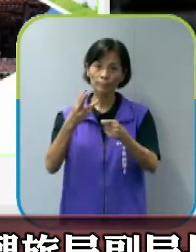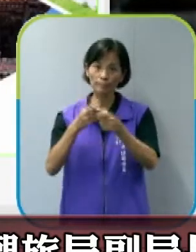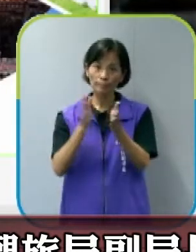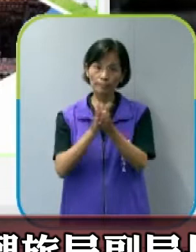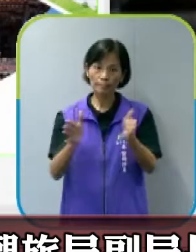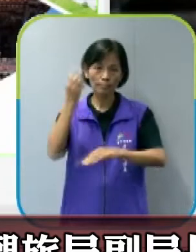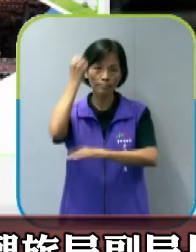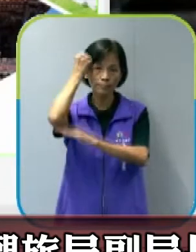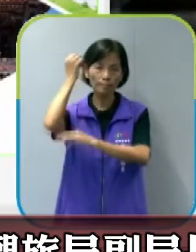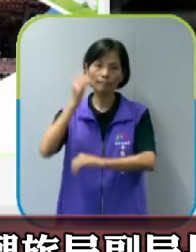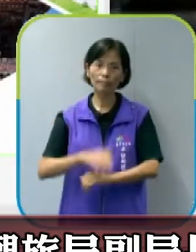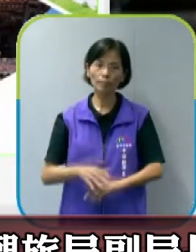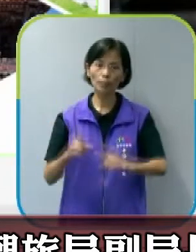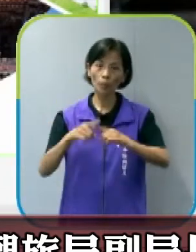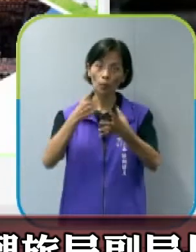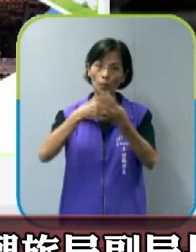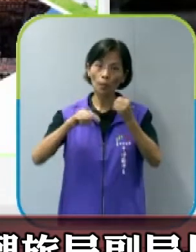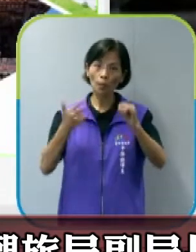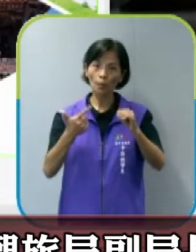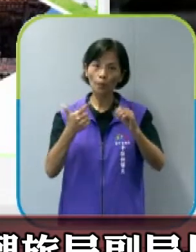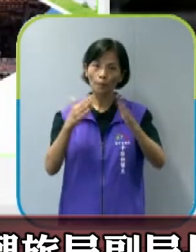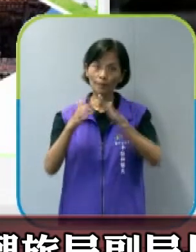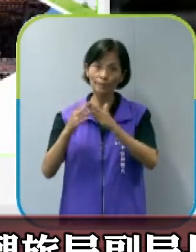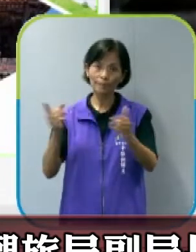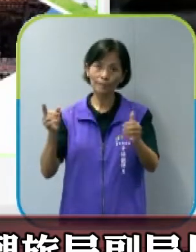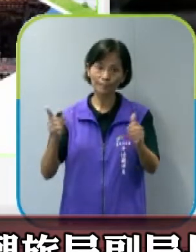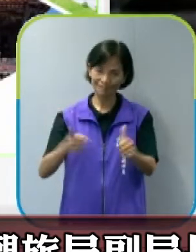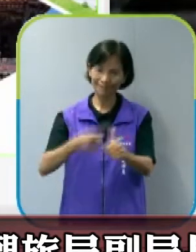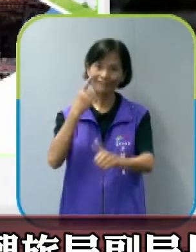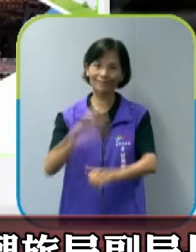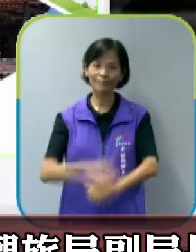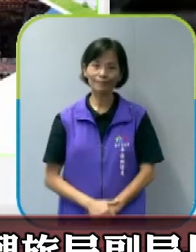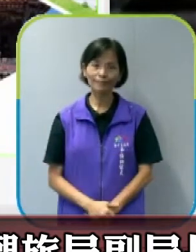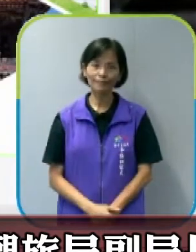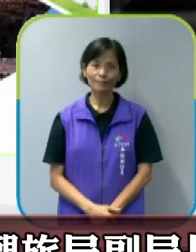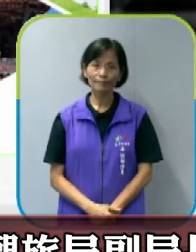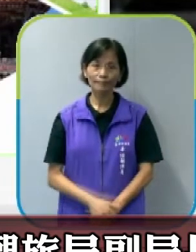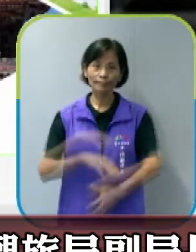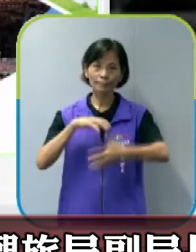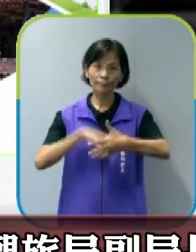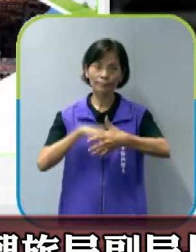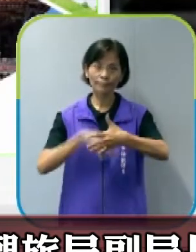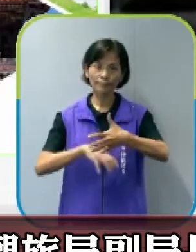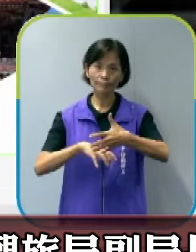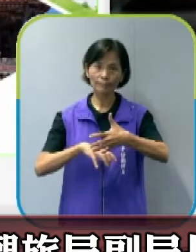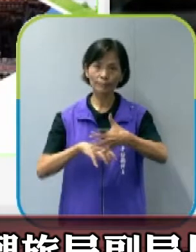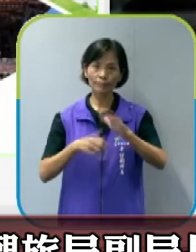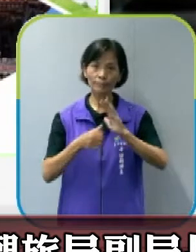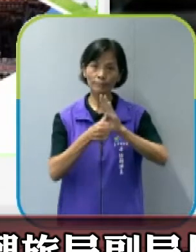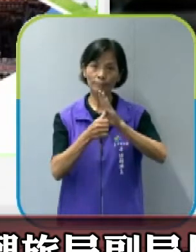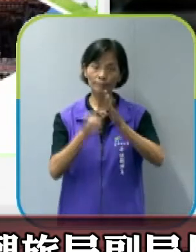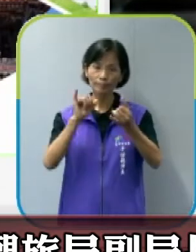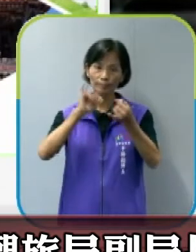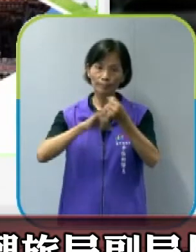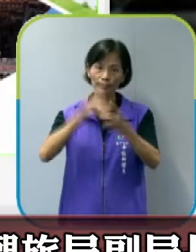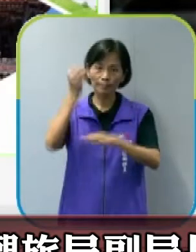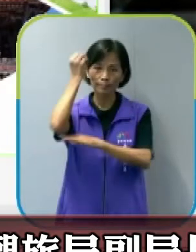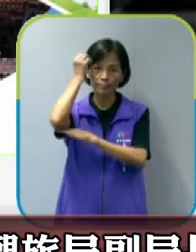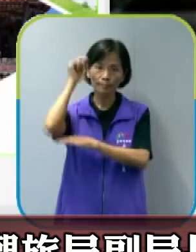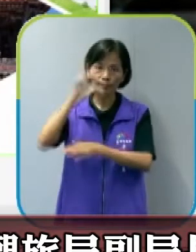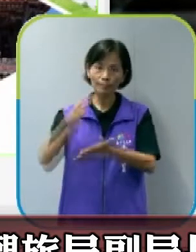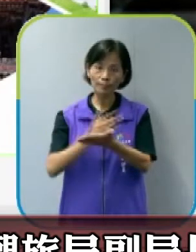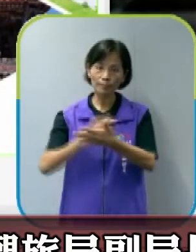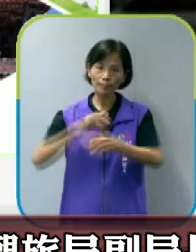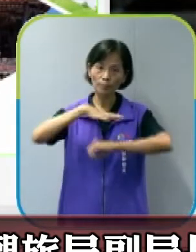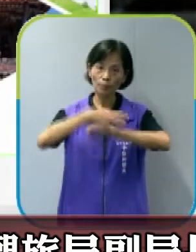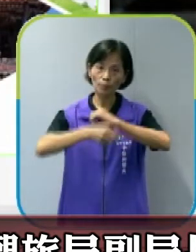总人是总在六都中均排列前名列前茅，期间还获得知名订房网站 Booking.com 评选全